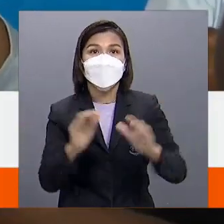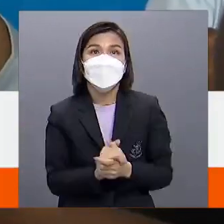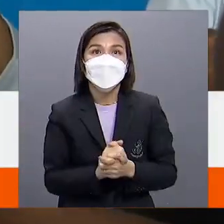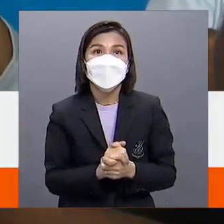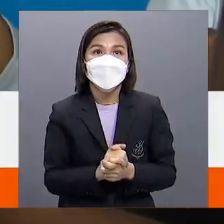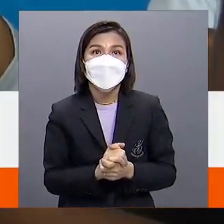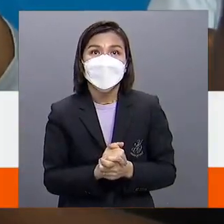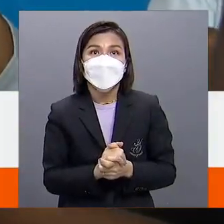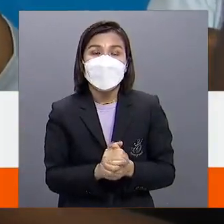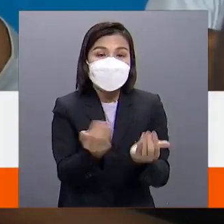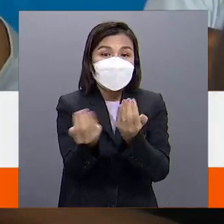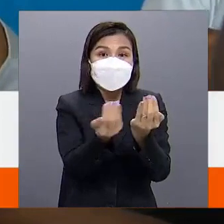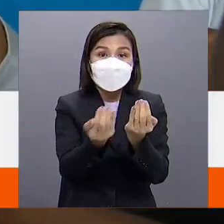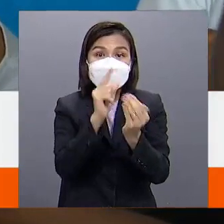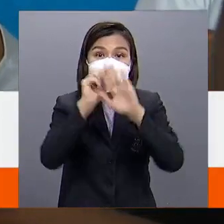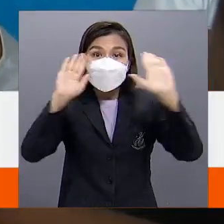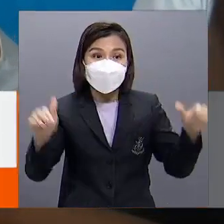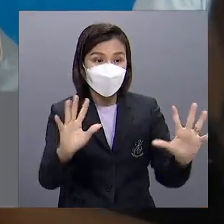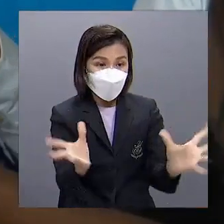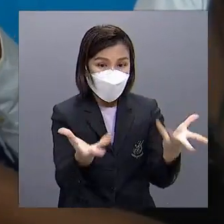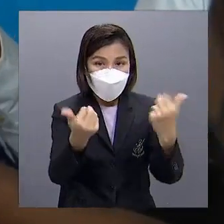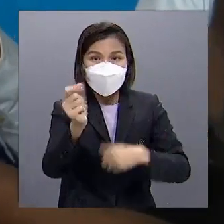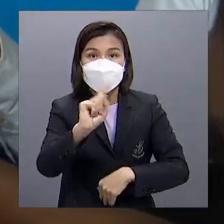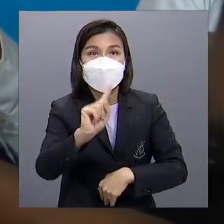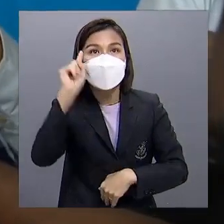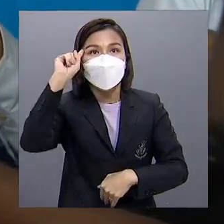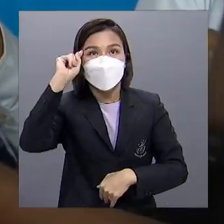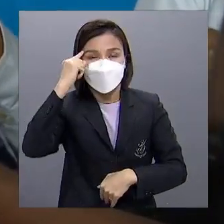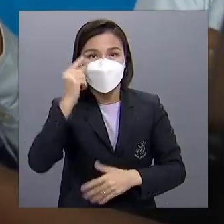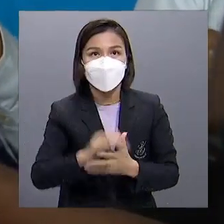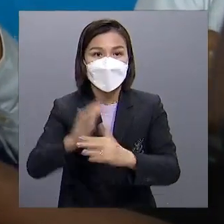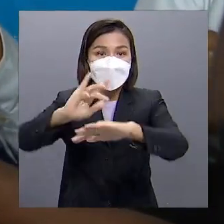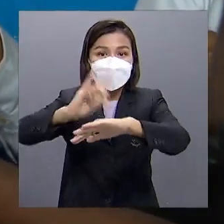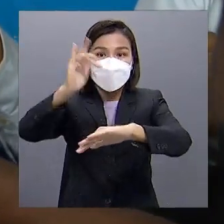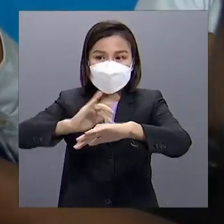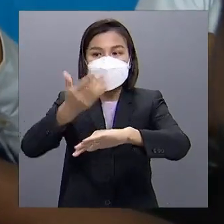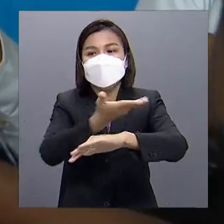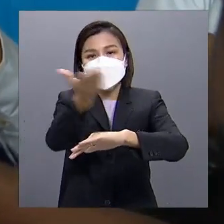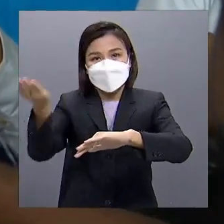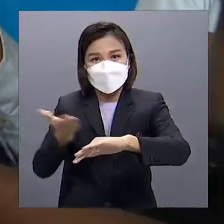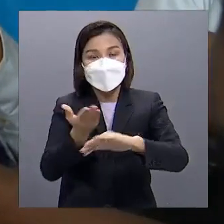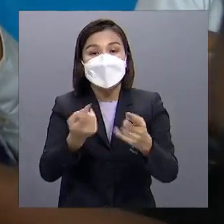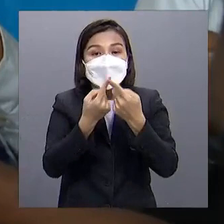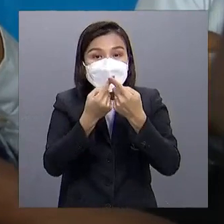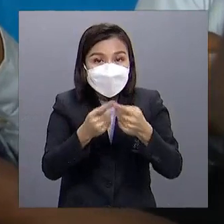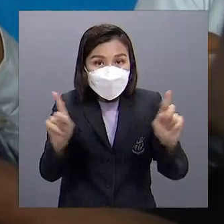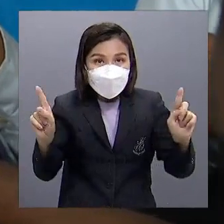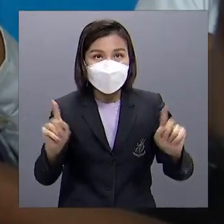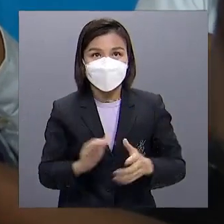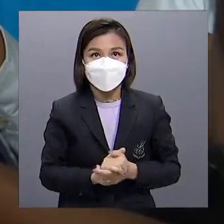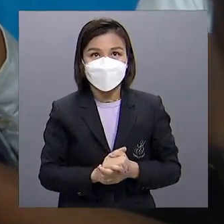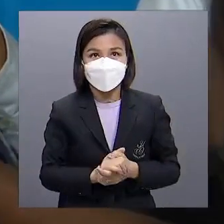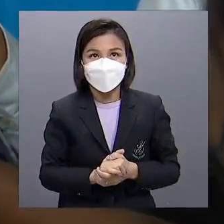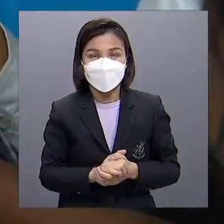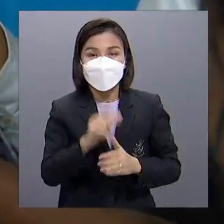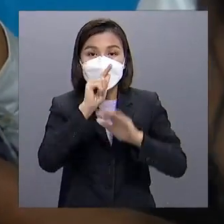มันสูญหายตายจากไปไหมผมก็ไม่รู้นี่เป็นเรื่องของธรรมชาตินะครับแต่ถ้าเกิดว่ารังนกนี่จะหมดไปจาก